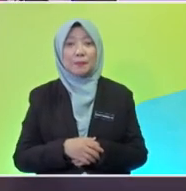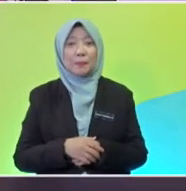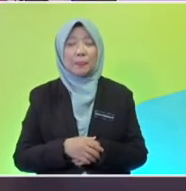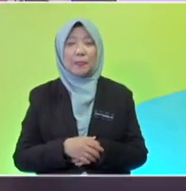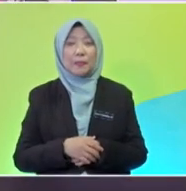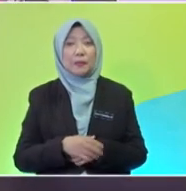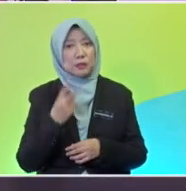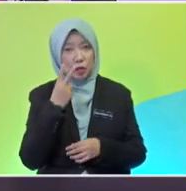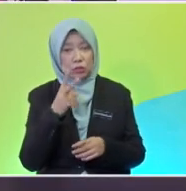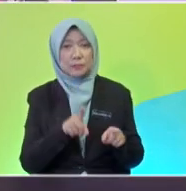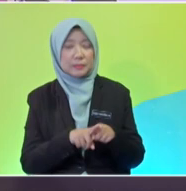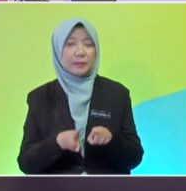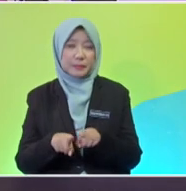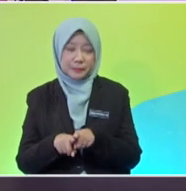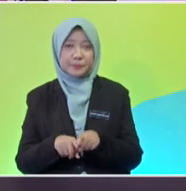laut